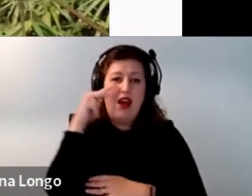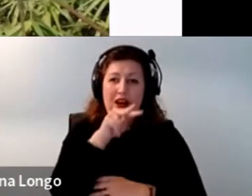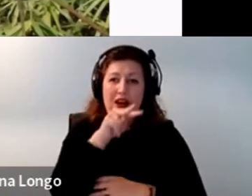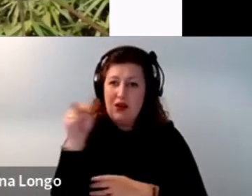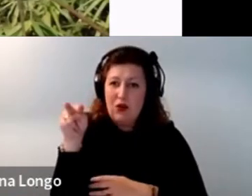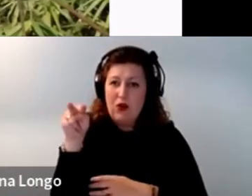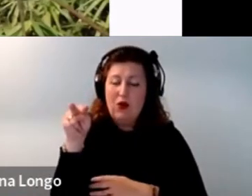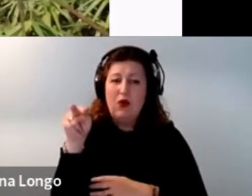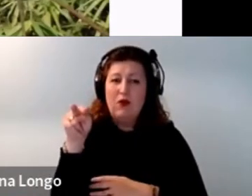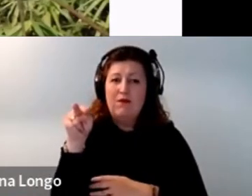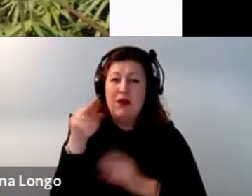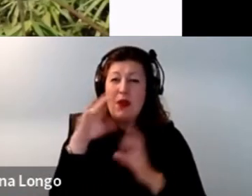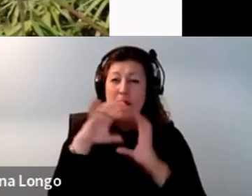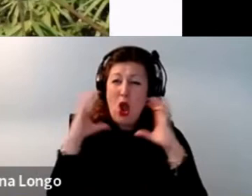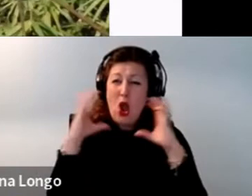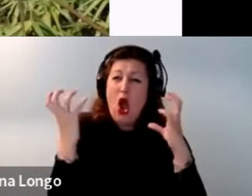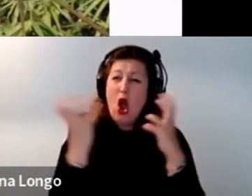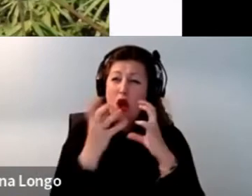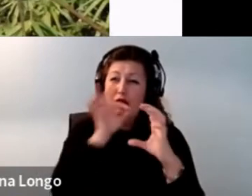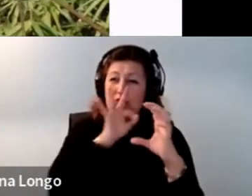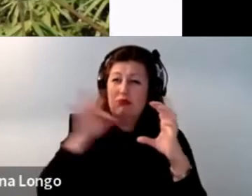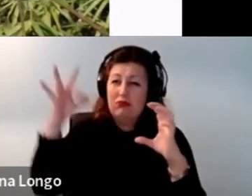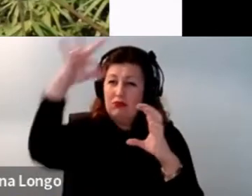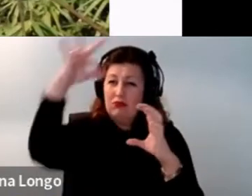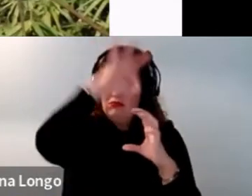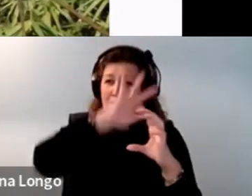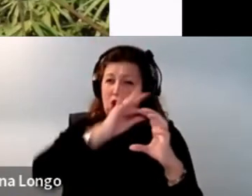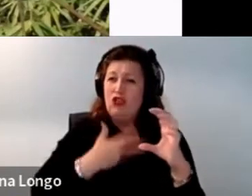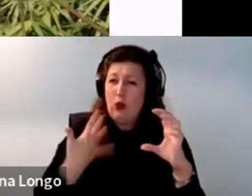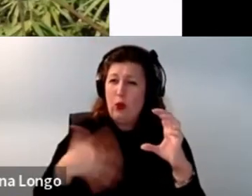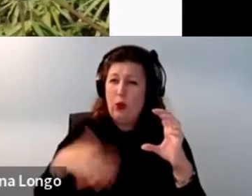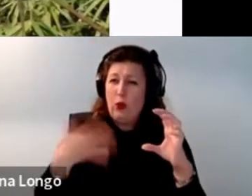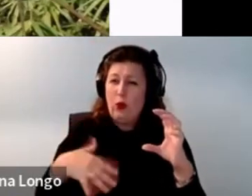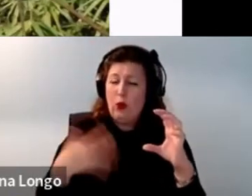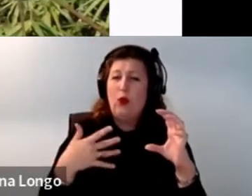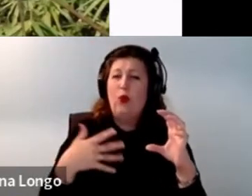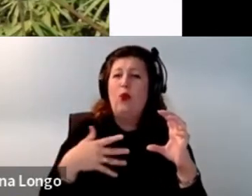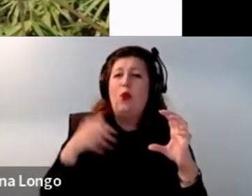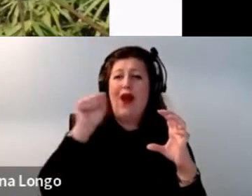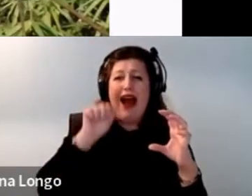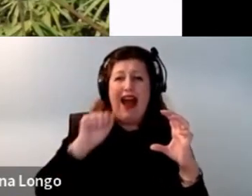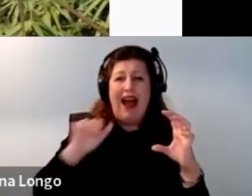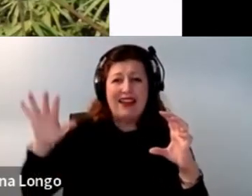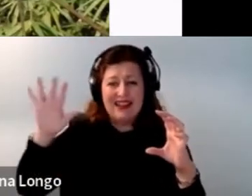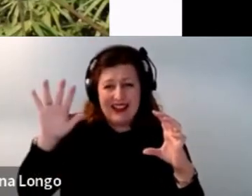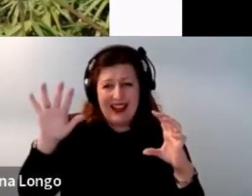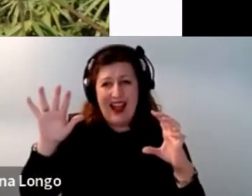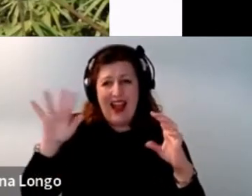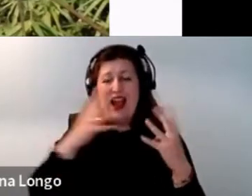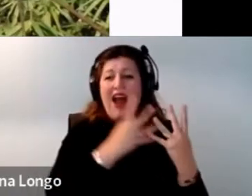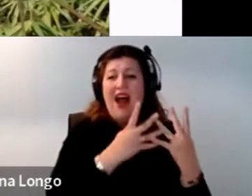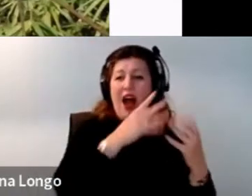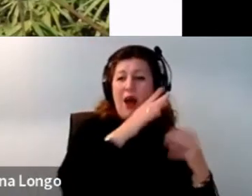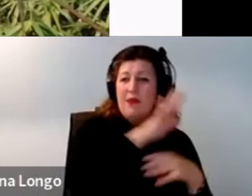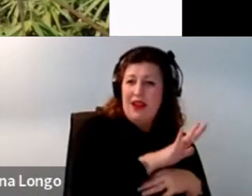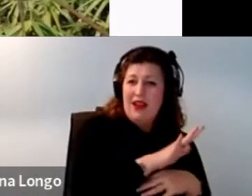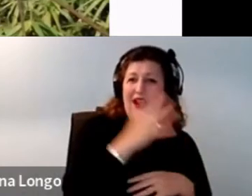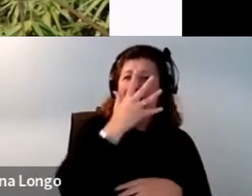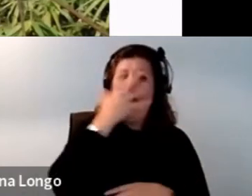alcune parti del mondo, ma sono tante, dall'Asia alle Americhe all'Africa,